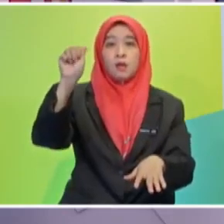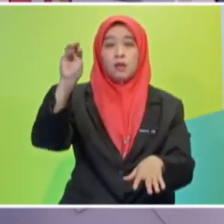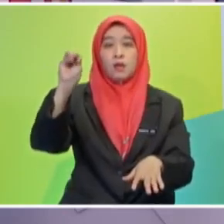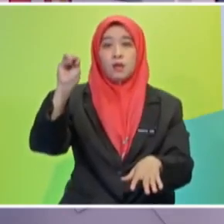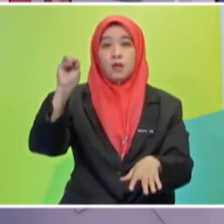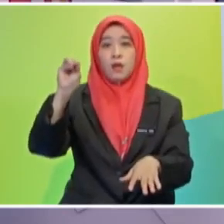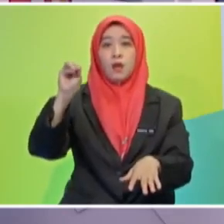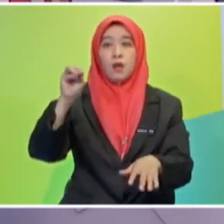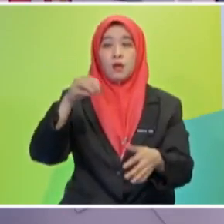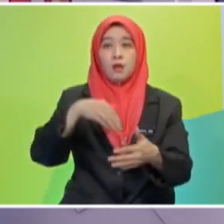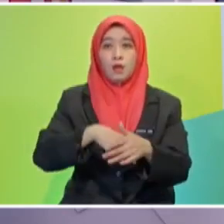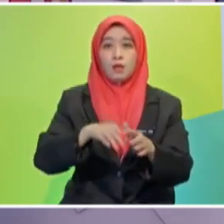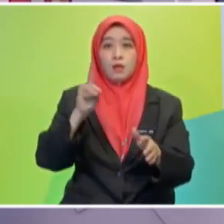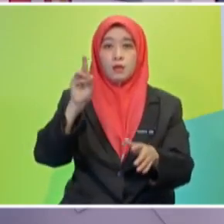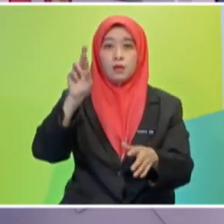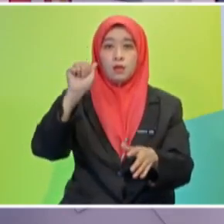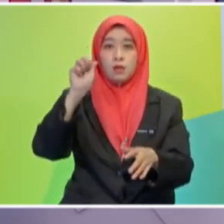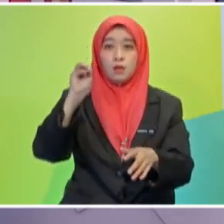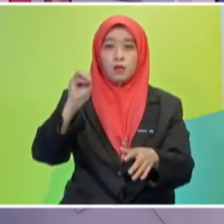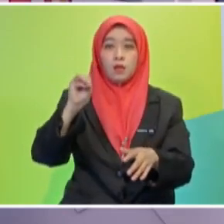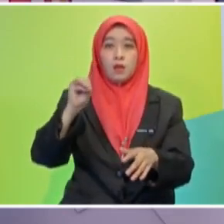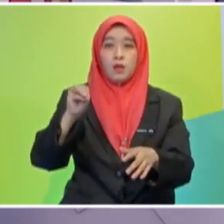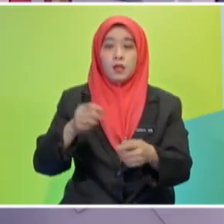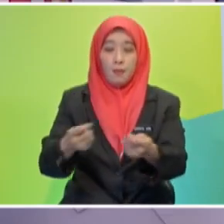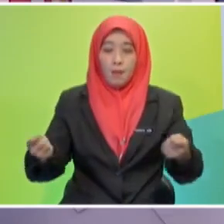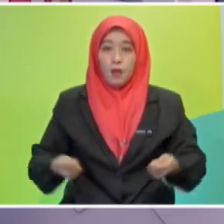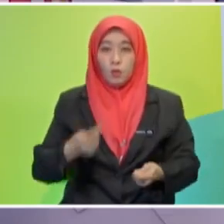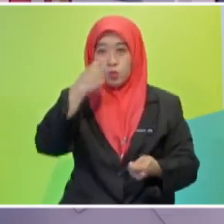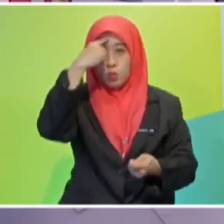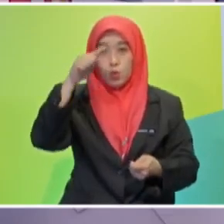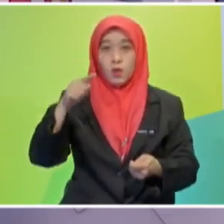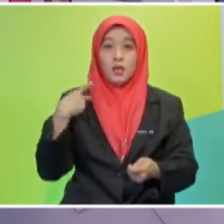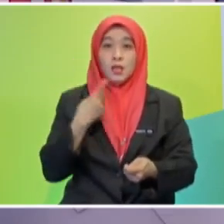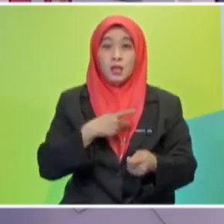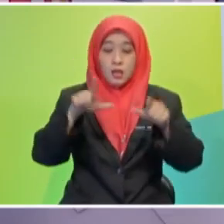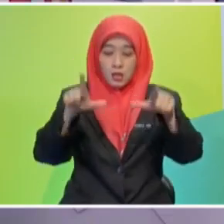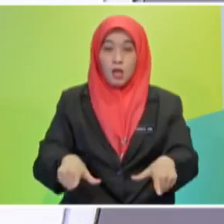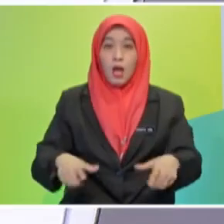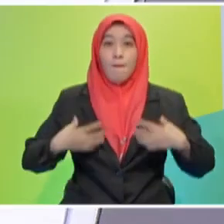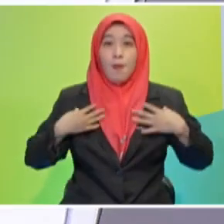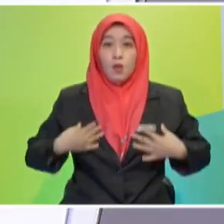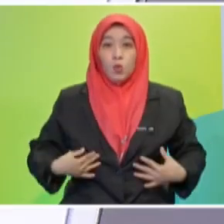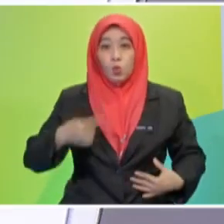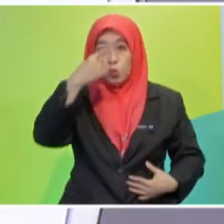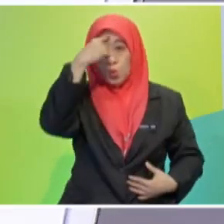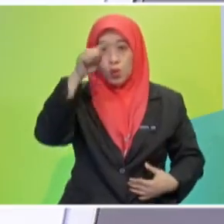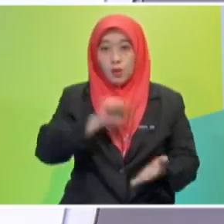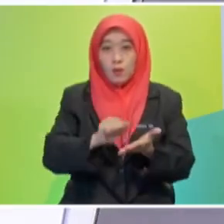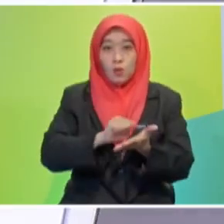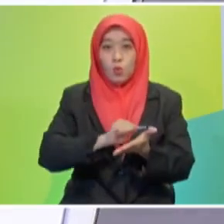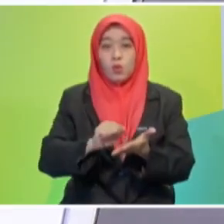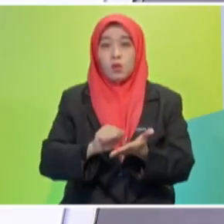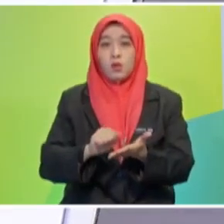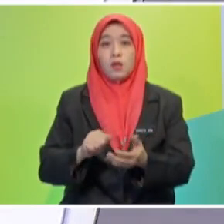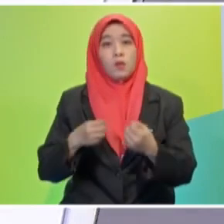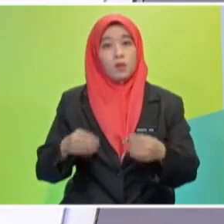tempat kita meletakkan Baju. pakaian. Ya, pakaian yang hendak dibasuh lah. Okey, ini drum. Okey,